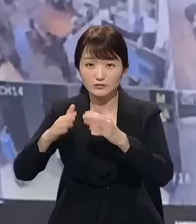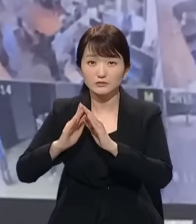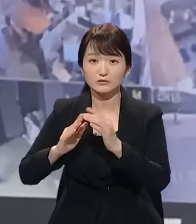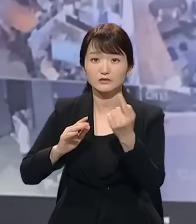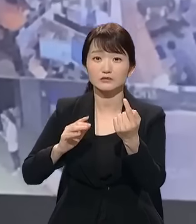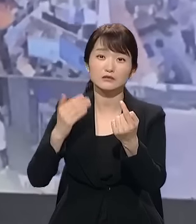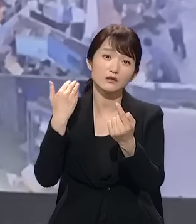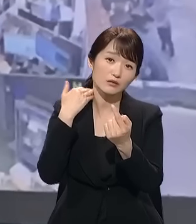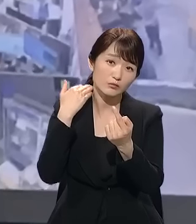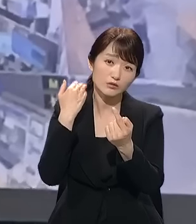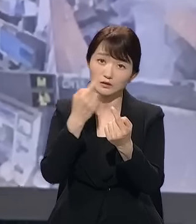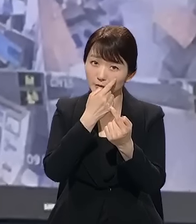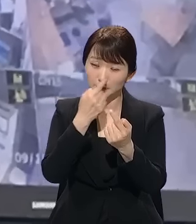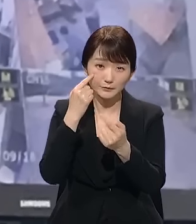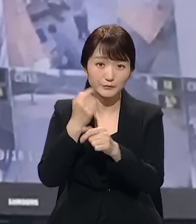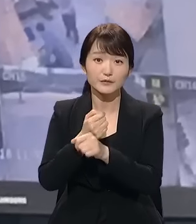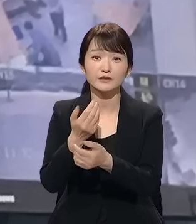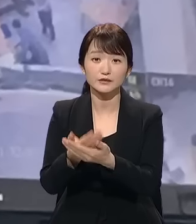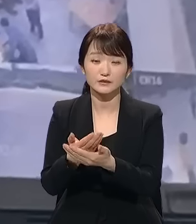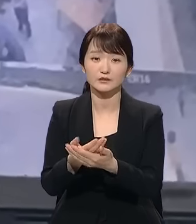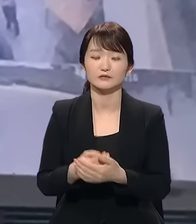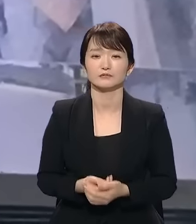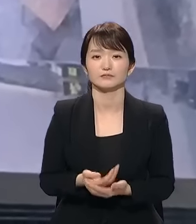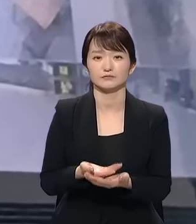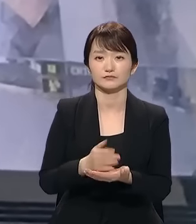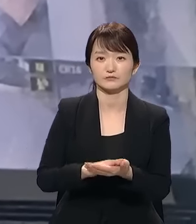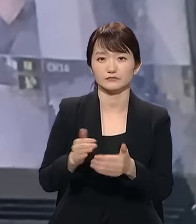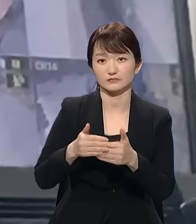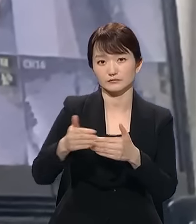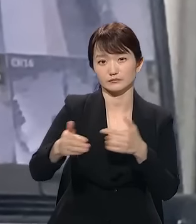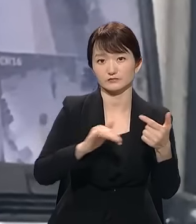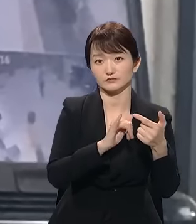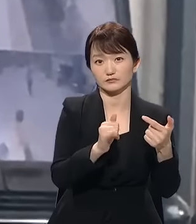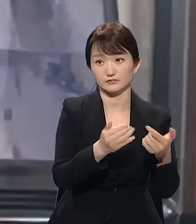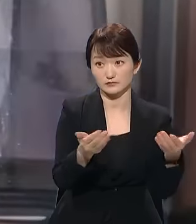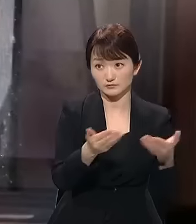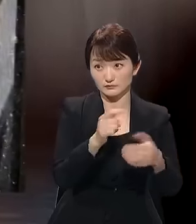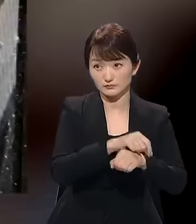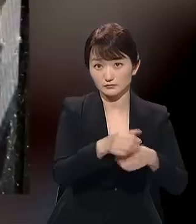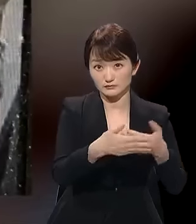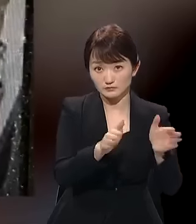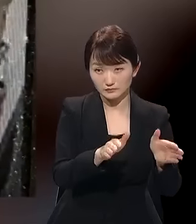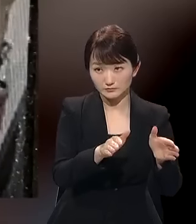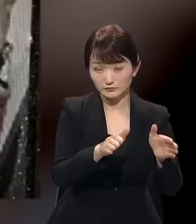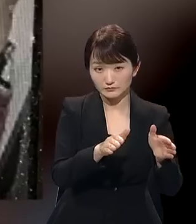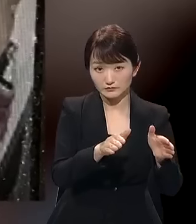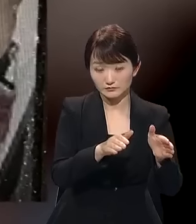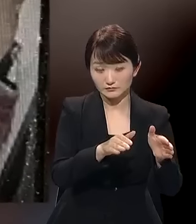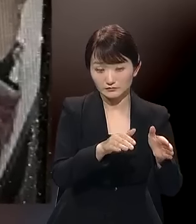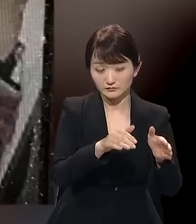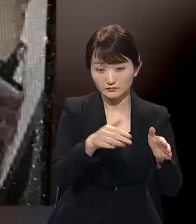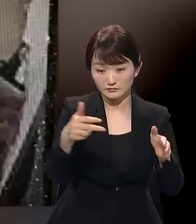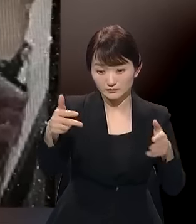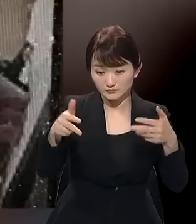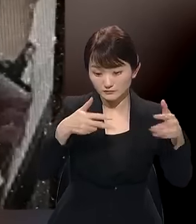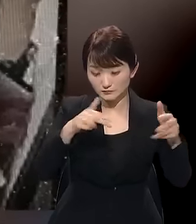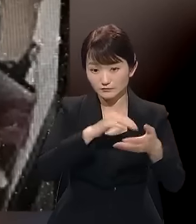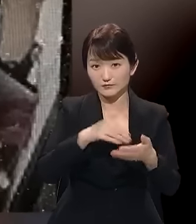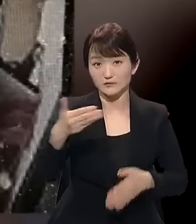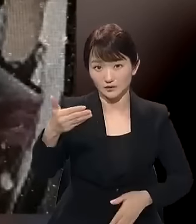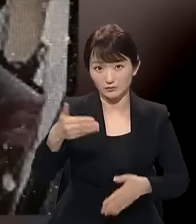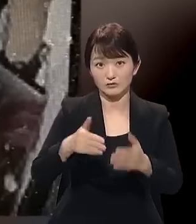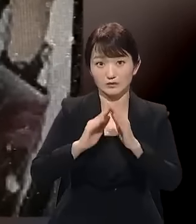안 보이니까 확인해달라고 했던 건데요. 수리 과정에서 6명이 일하는 사무실에 CCTV가 9대가 설치됐다는 사실을